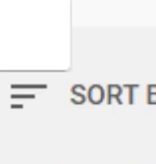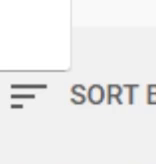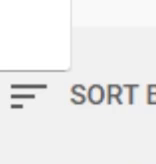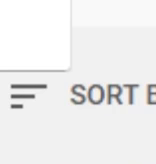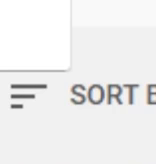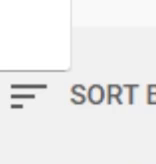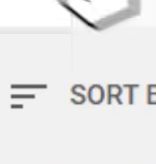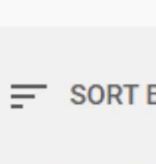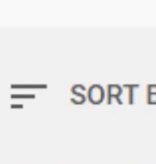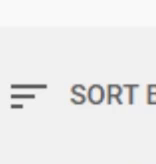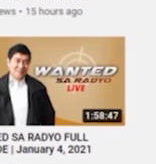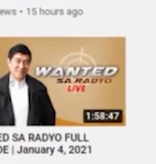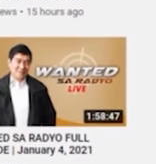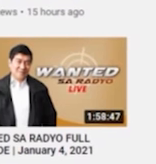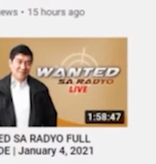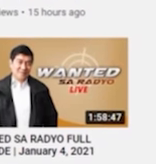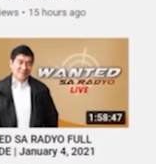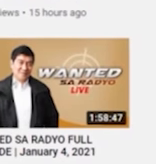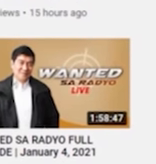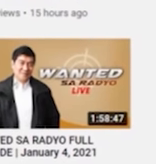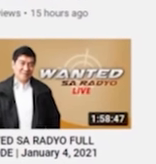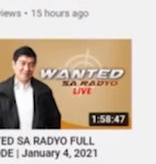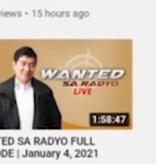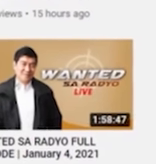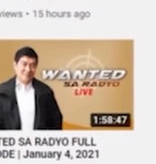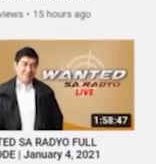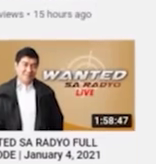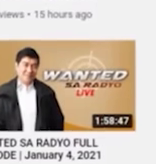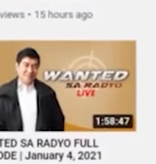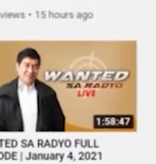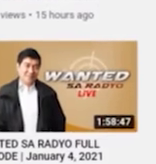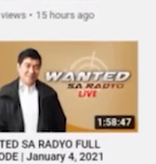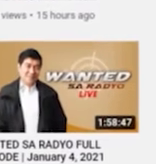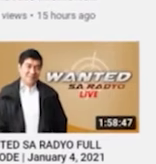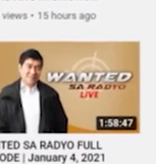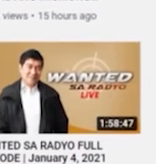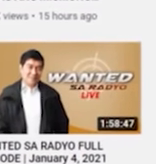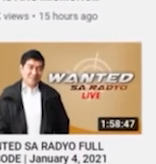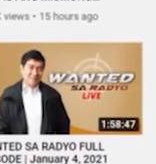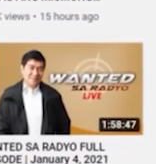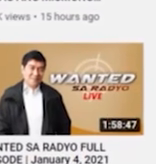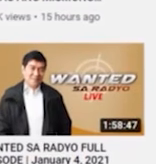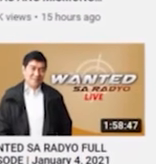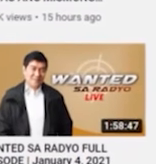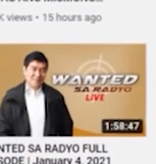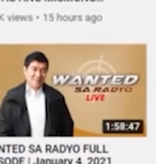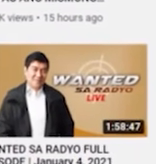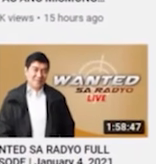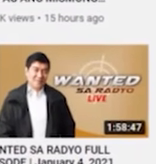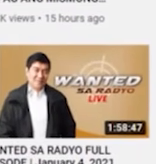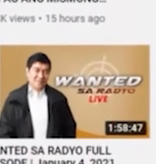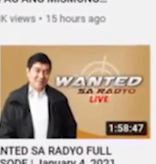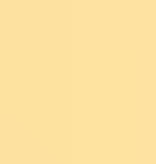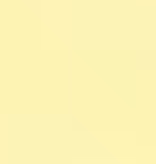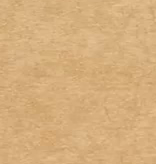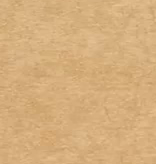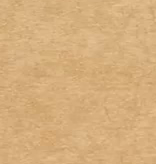all para lagi po kayong mabibigyan ng notifications from Rafi Tulfo in Action YouTube channel. Maraming salamat